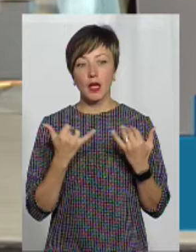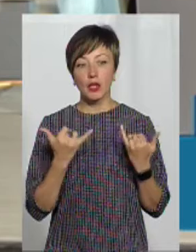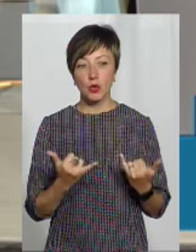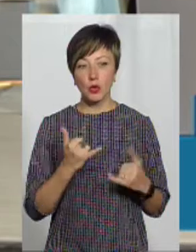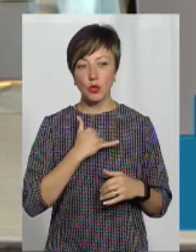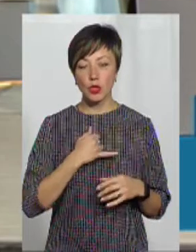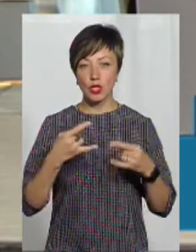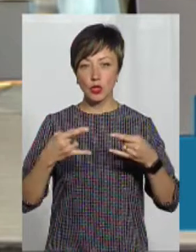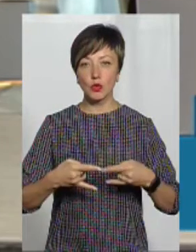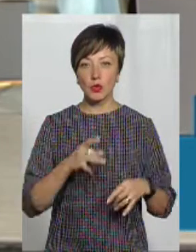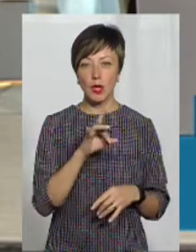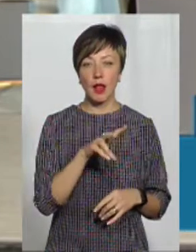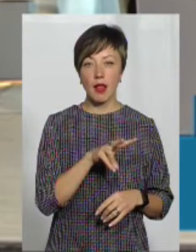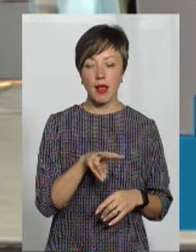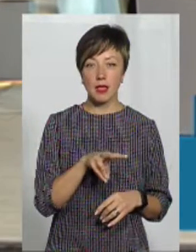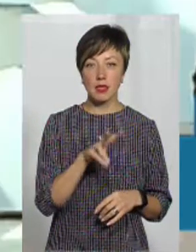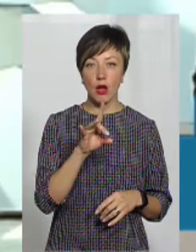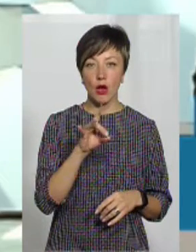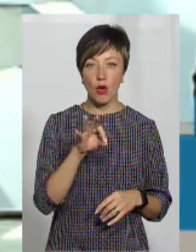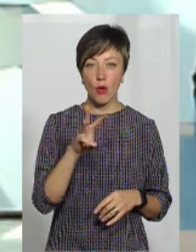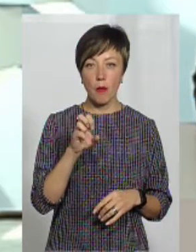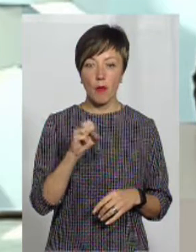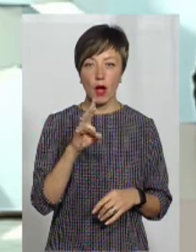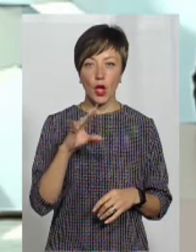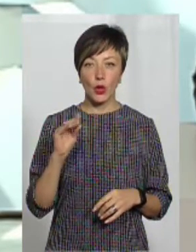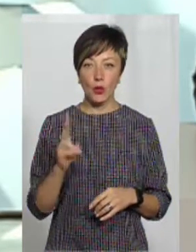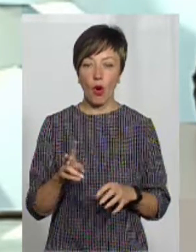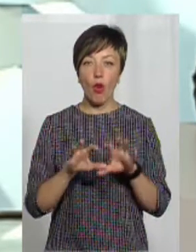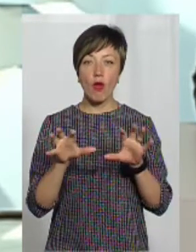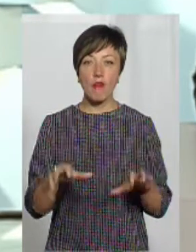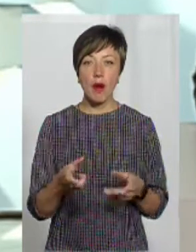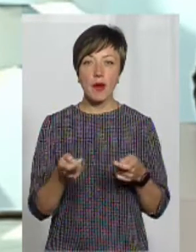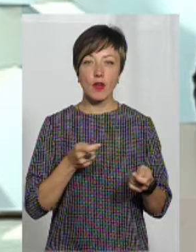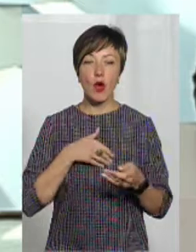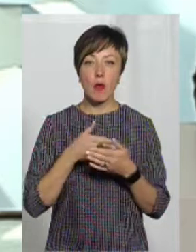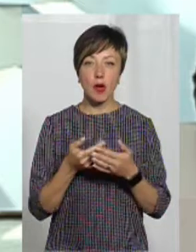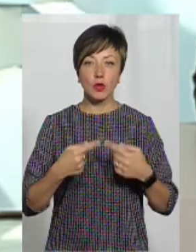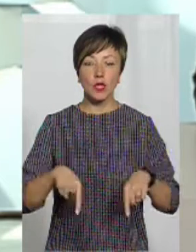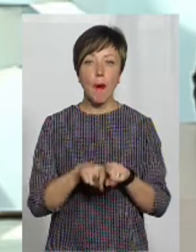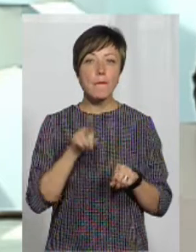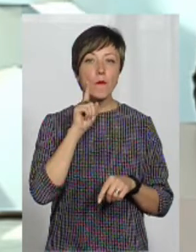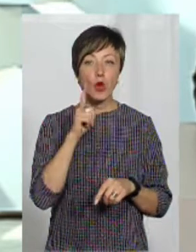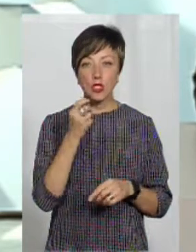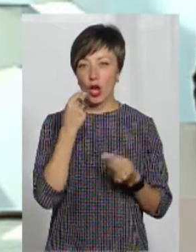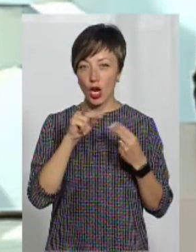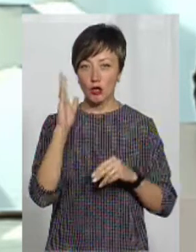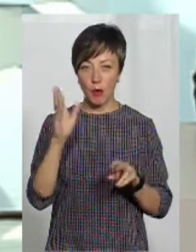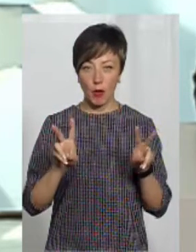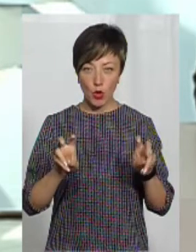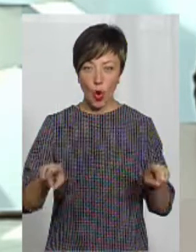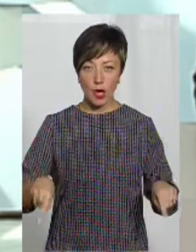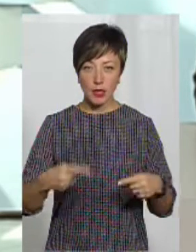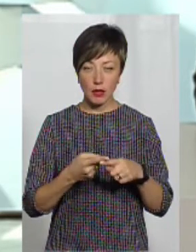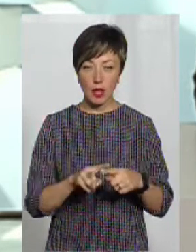у нашій студії Леся Романюк, голова правління громадської організації «Молодь за краще майбутнє»,